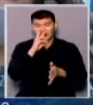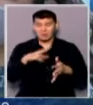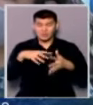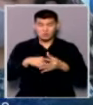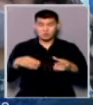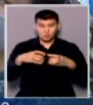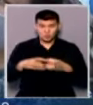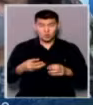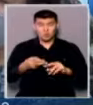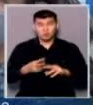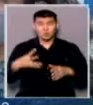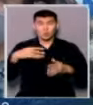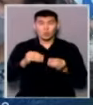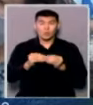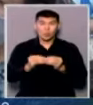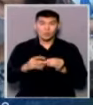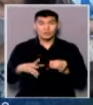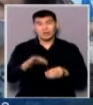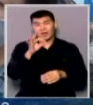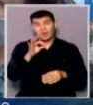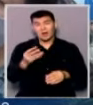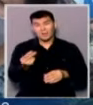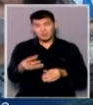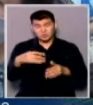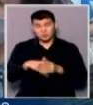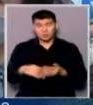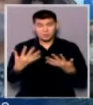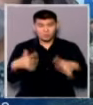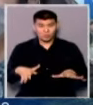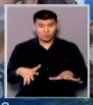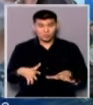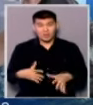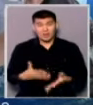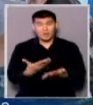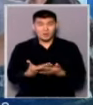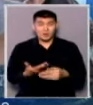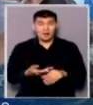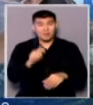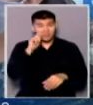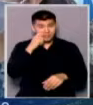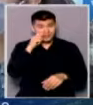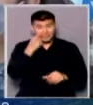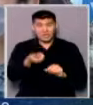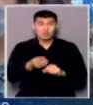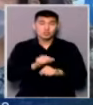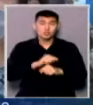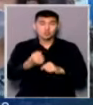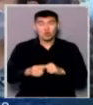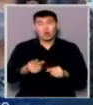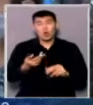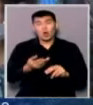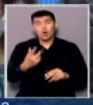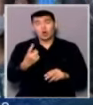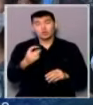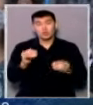бар. Дегенмен біз үстіне 10-15 теңгеден артық ақша қоспаймыз. Міне, пияз бен қырыққабатты да 110 теңгеден сатып жатырмын.